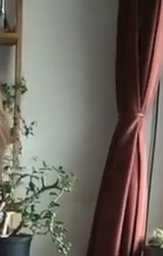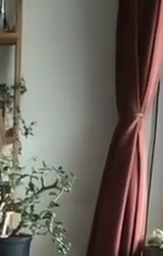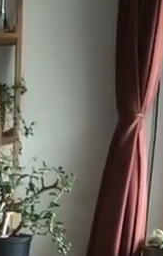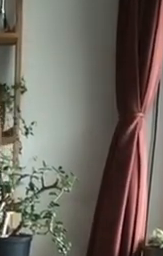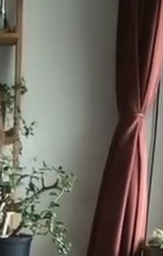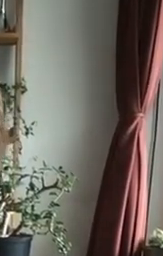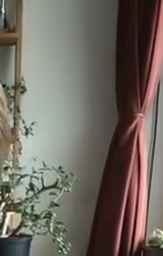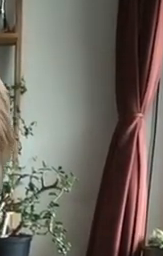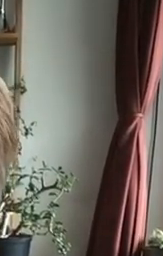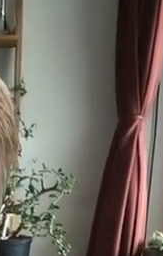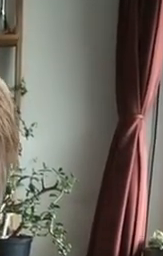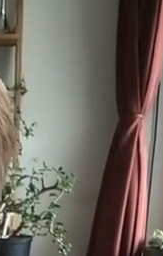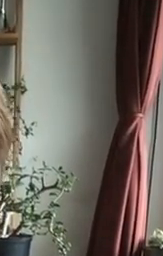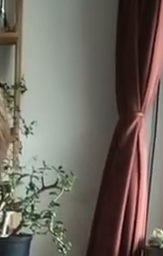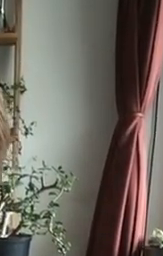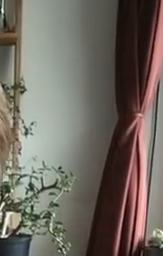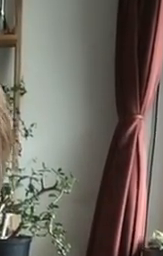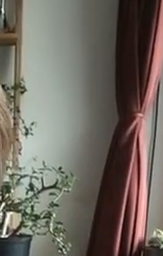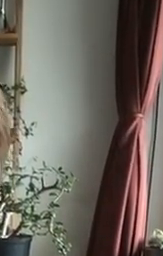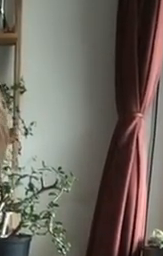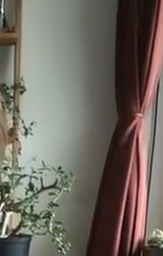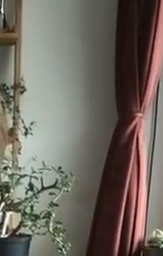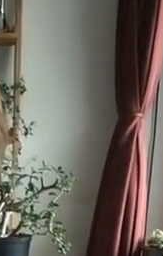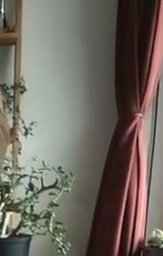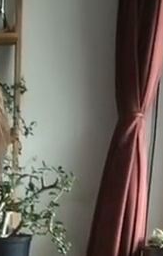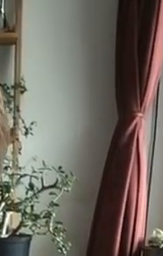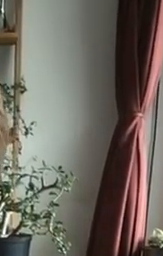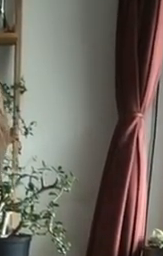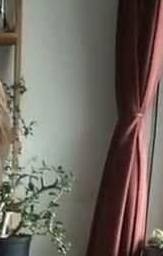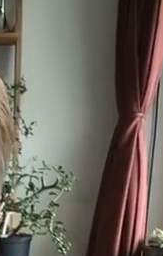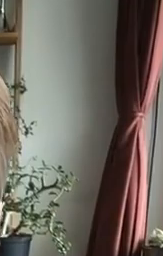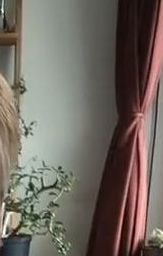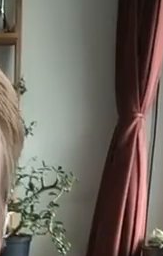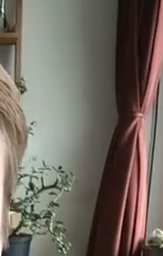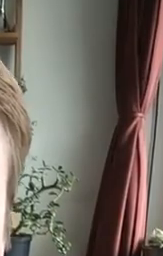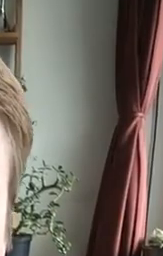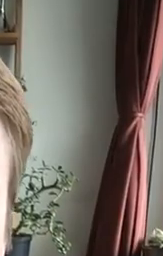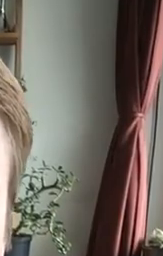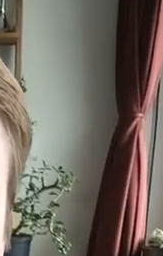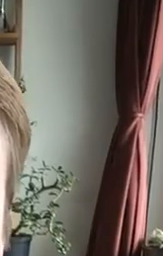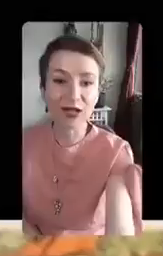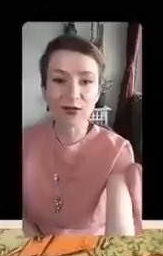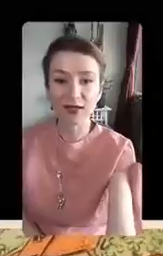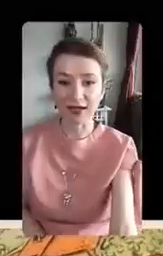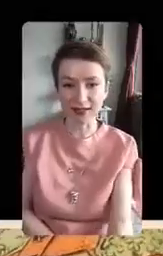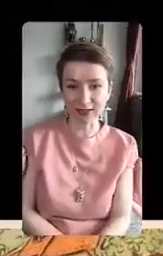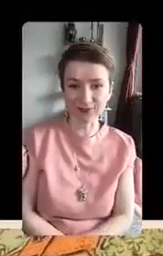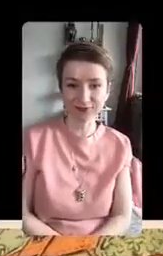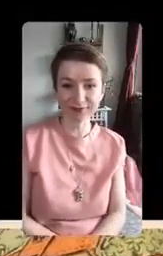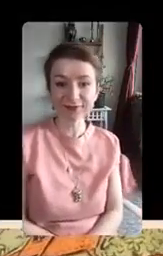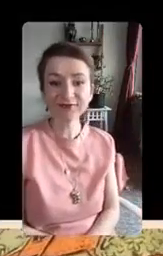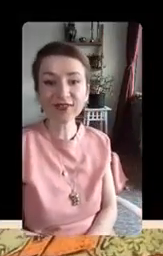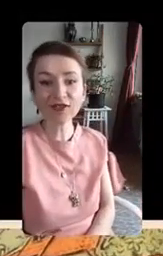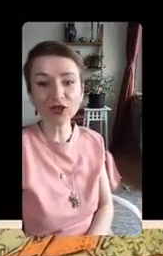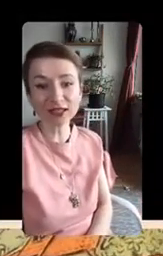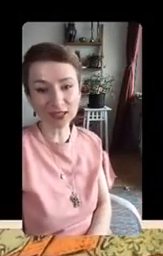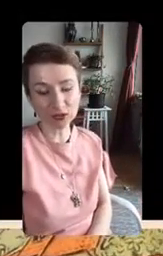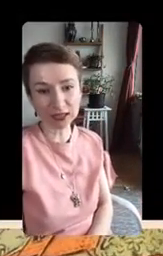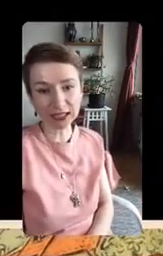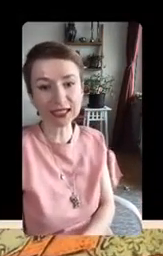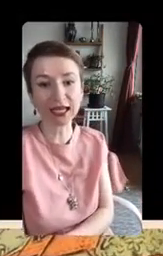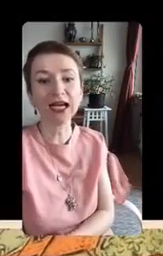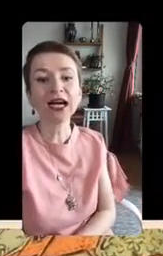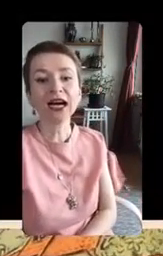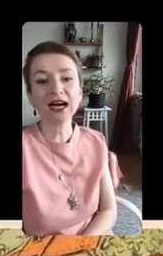Я вам сейчас, чтобы вы понимали, о чем у нас пойдет речь, я вам сейчас покажу одну из ее иллюстраций. Вот